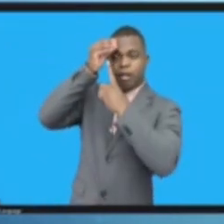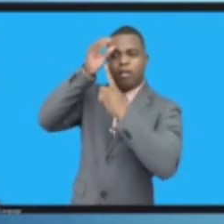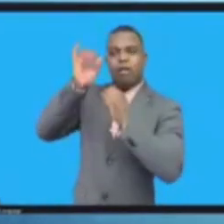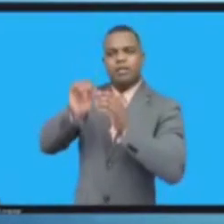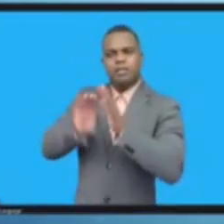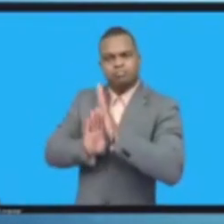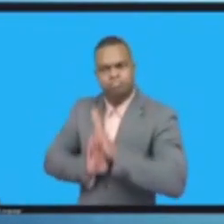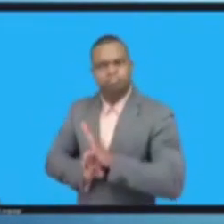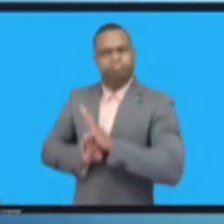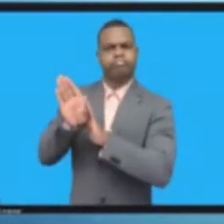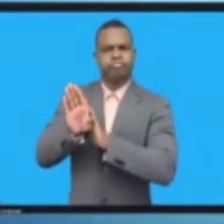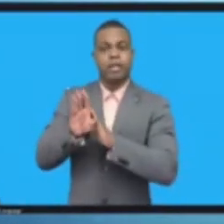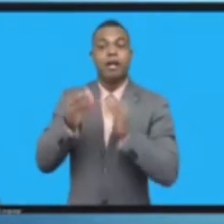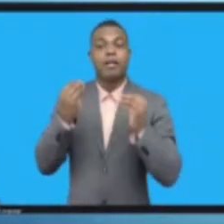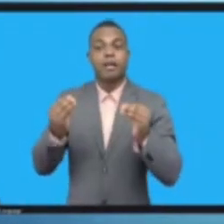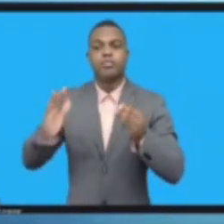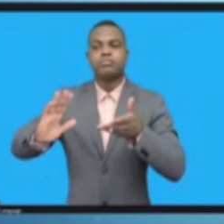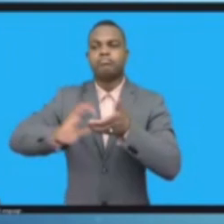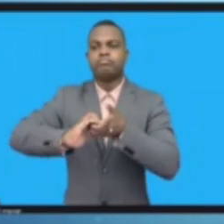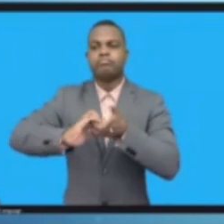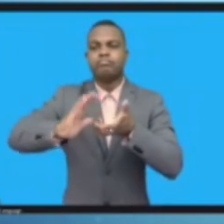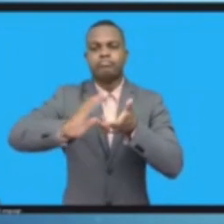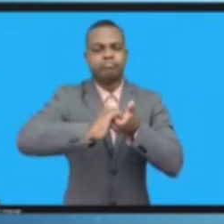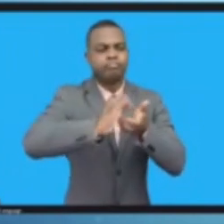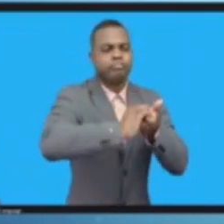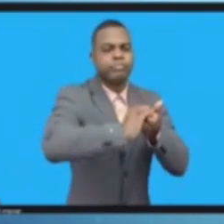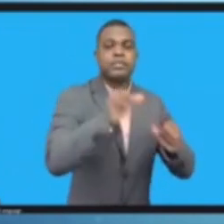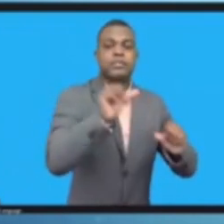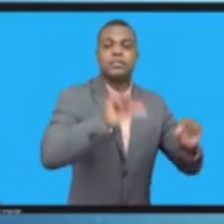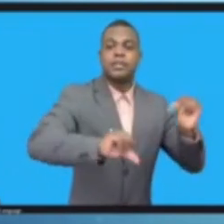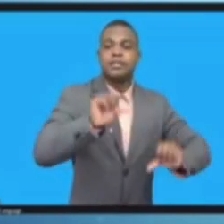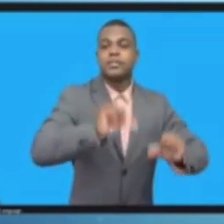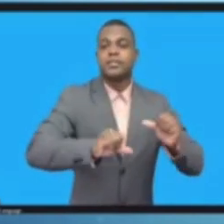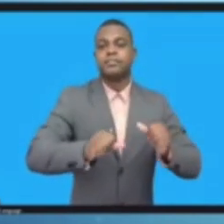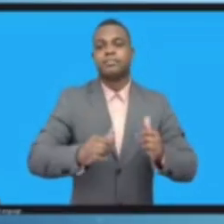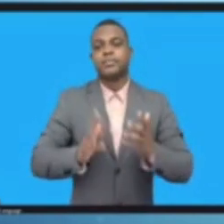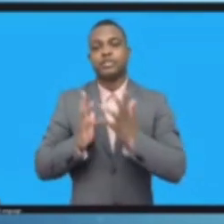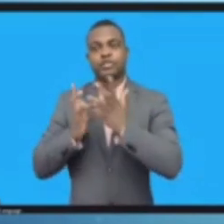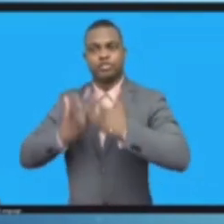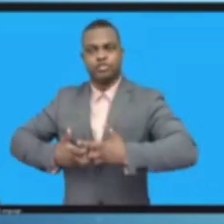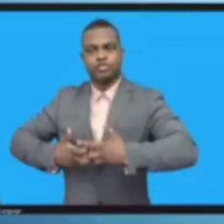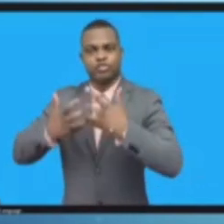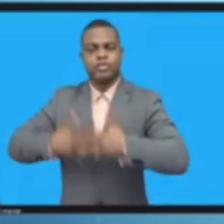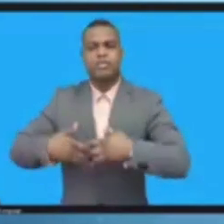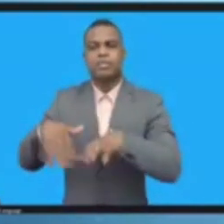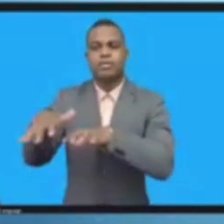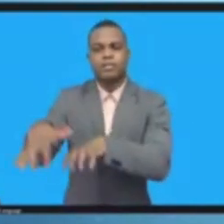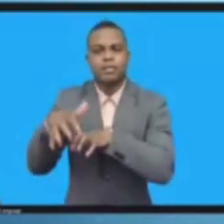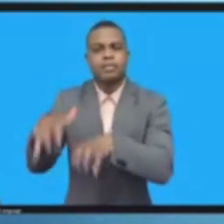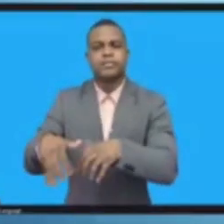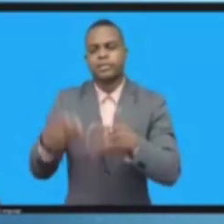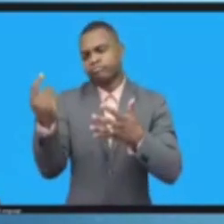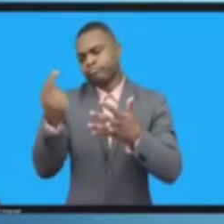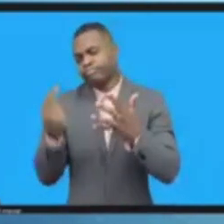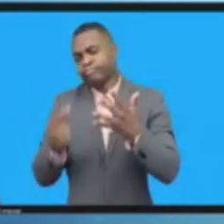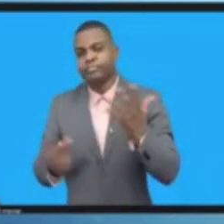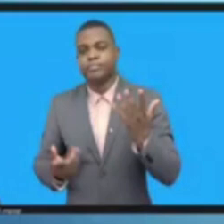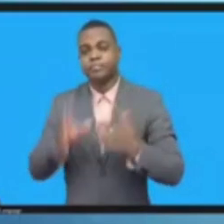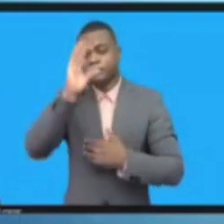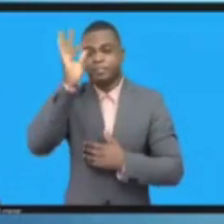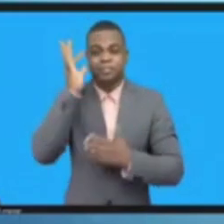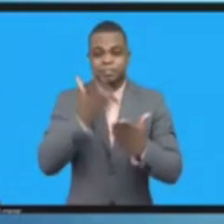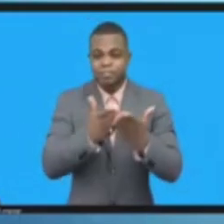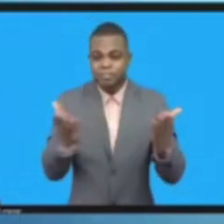et messieurs, il est clair que nous ne parviendrons pas à réaliser les 17